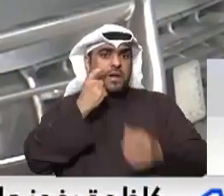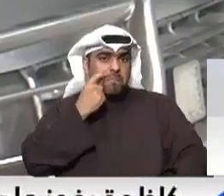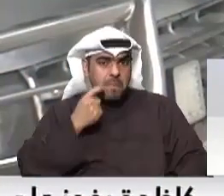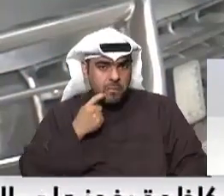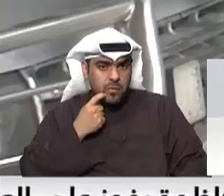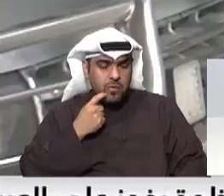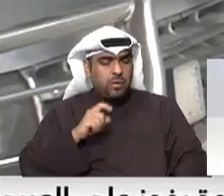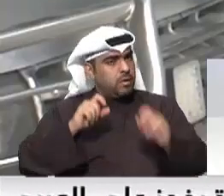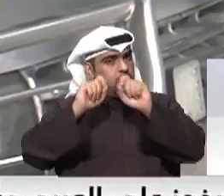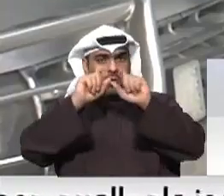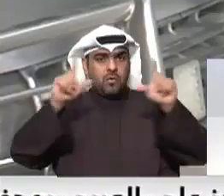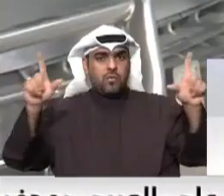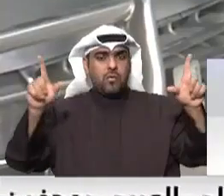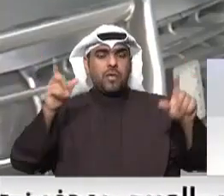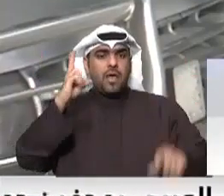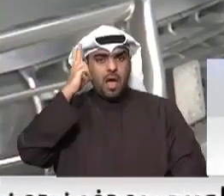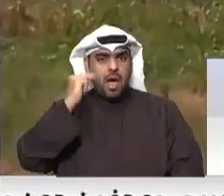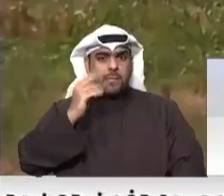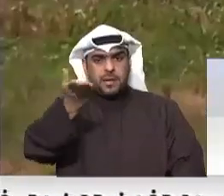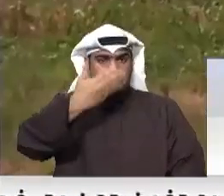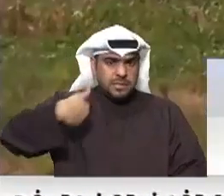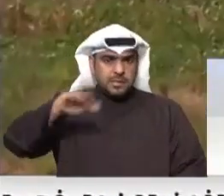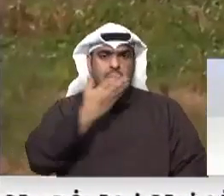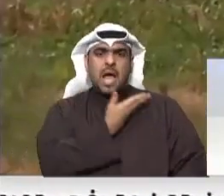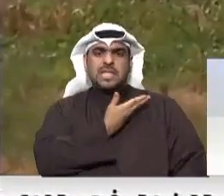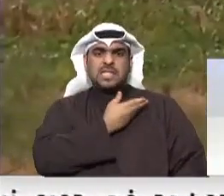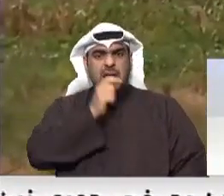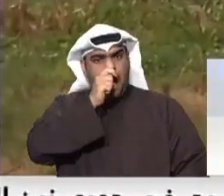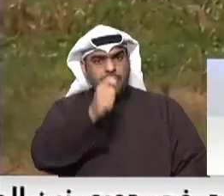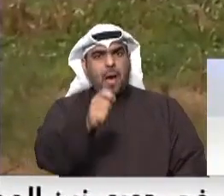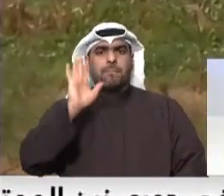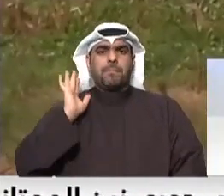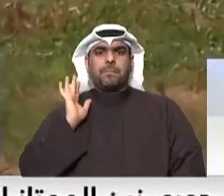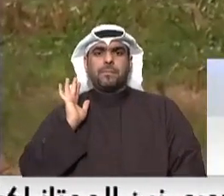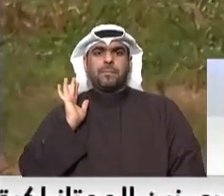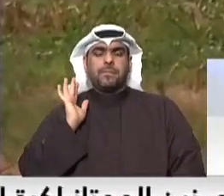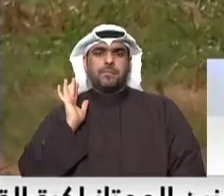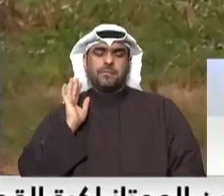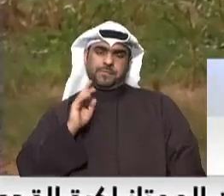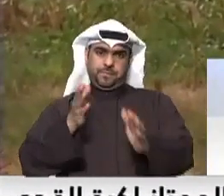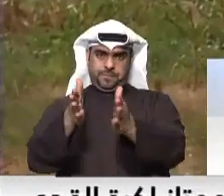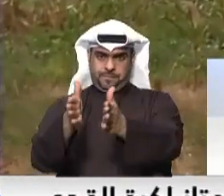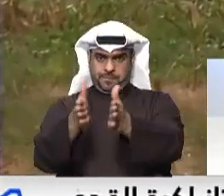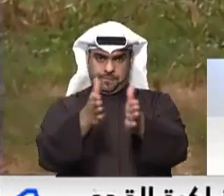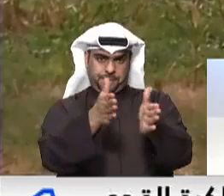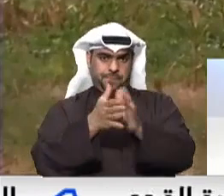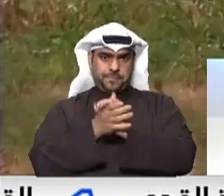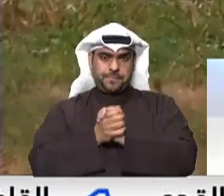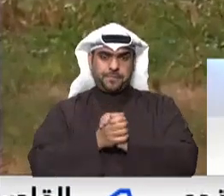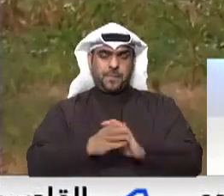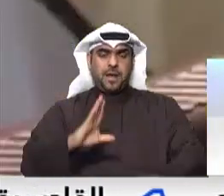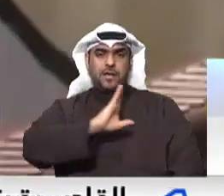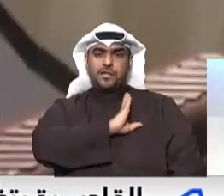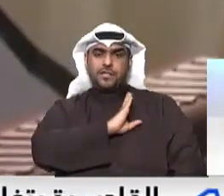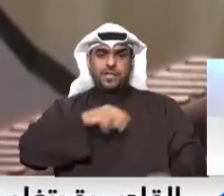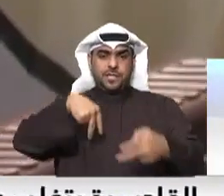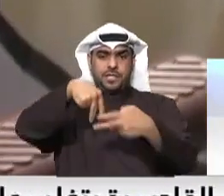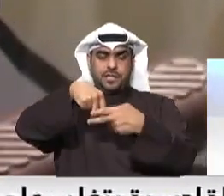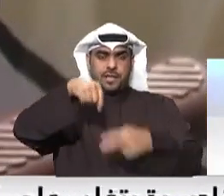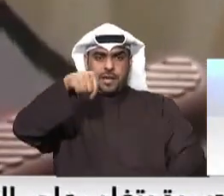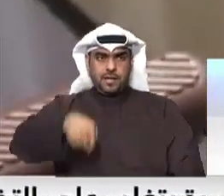بالفلسطينيين على المستوى الاقتصادي وعلى المستوى المعنوي. ومع استمرار ممارسات الاحتلال مع الفلسطينيين، يبقى سكان